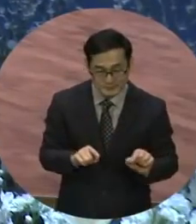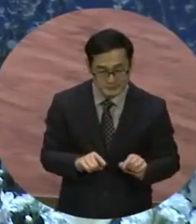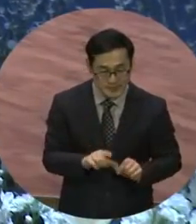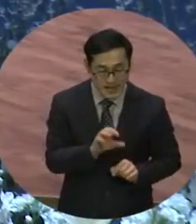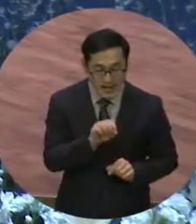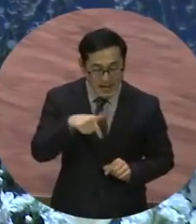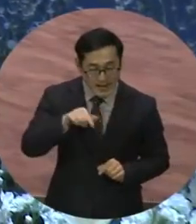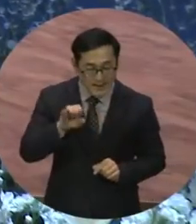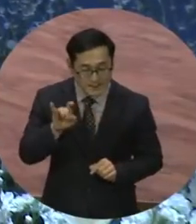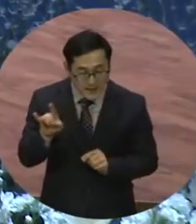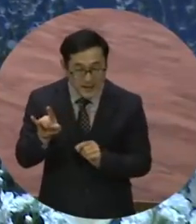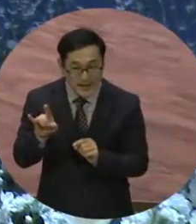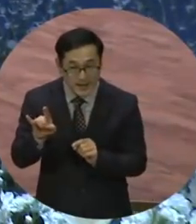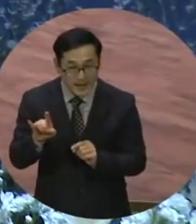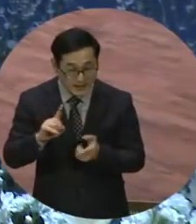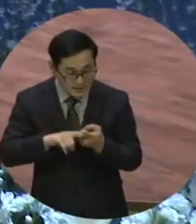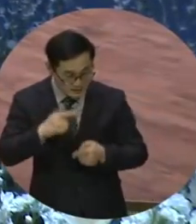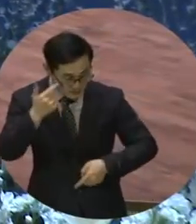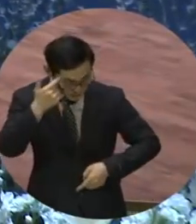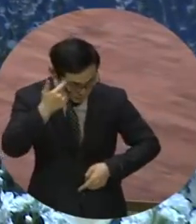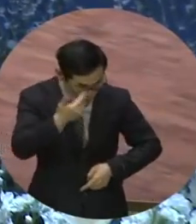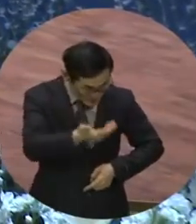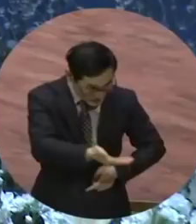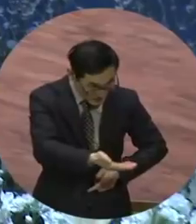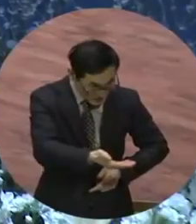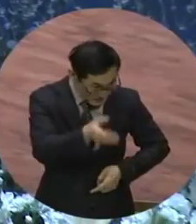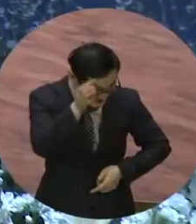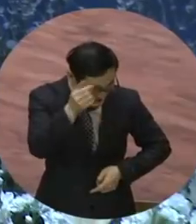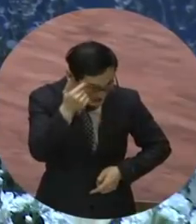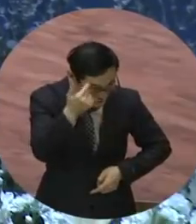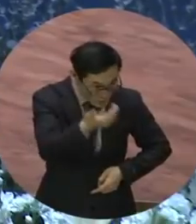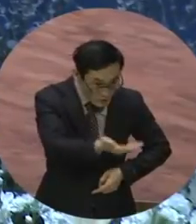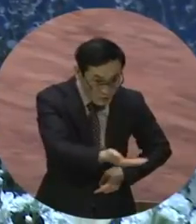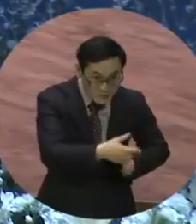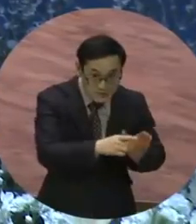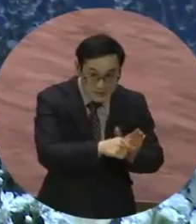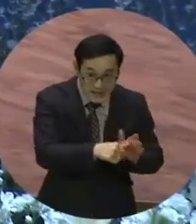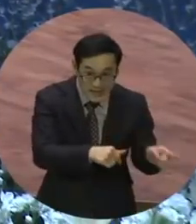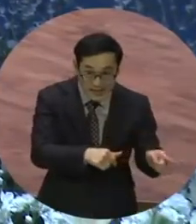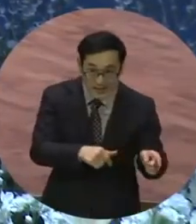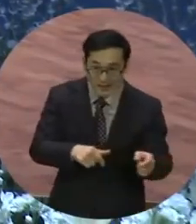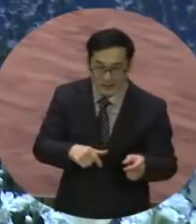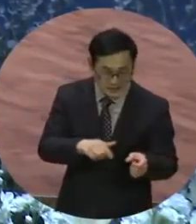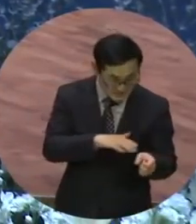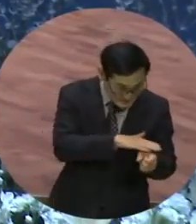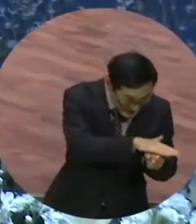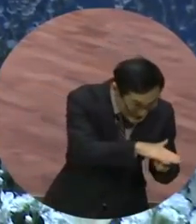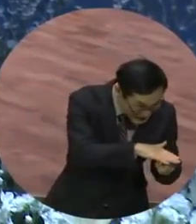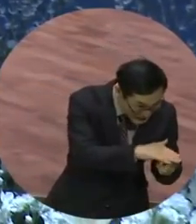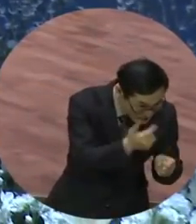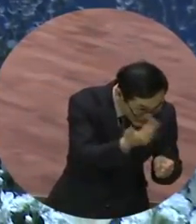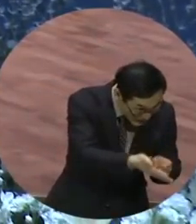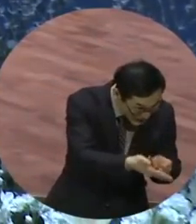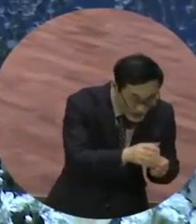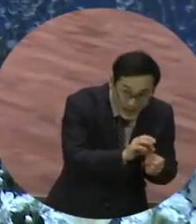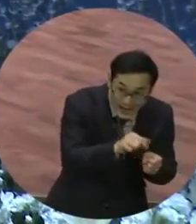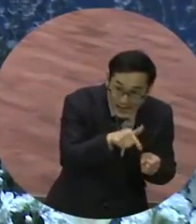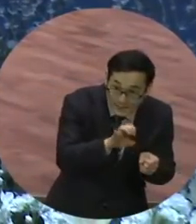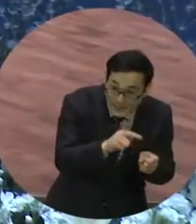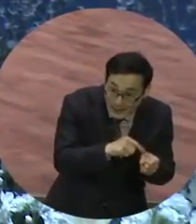아가페적인 사랑의 질문을 했는데 베드로는 아가페라는 단어를 안 썼어요. 필레오를 썼습니다.